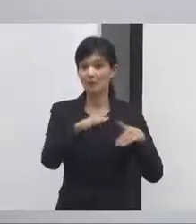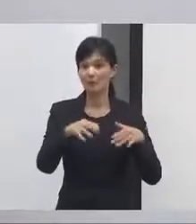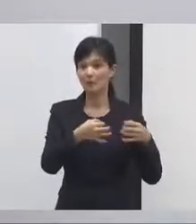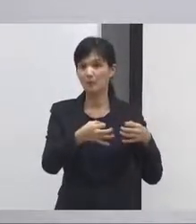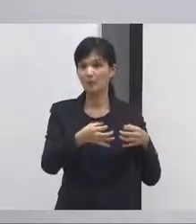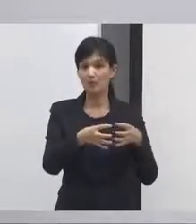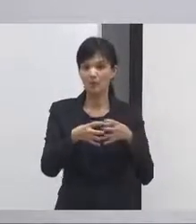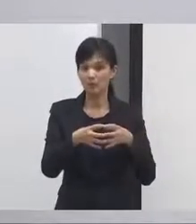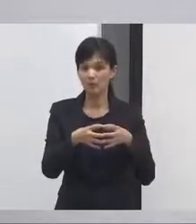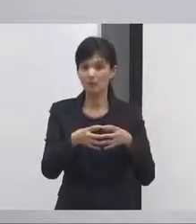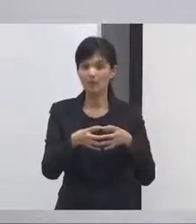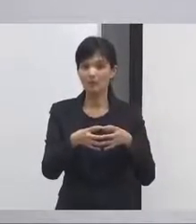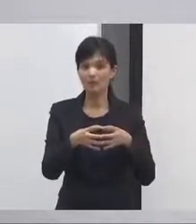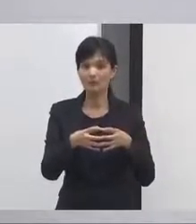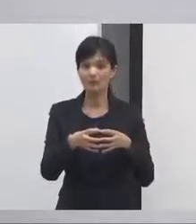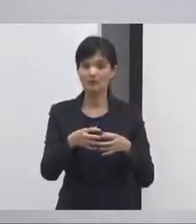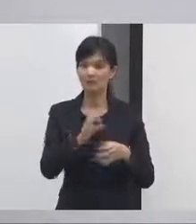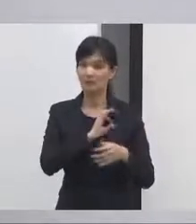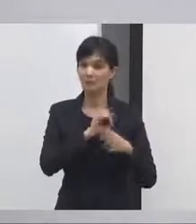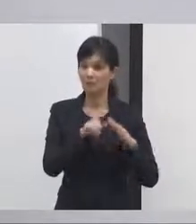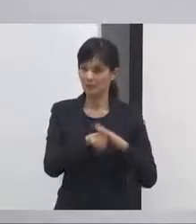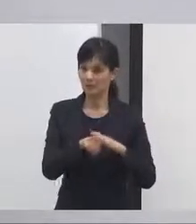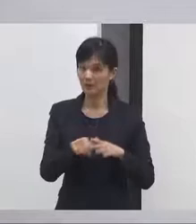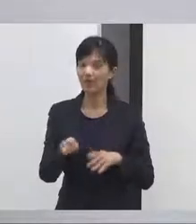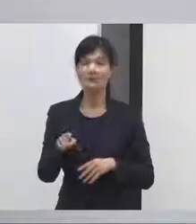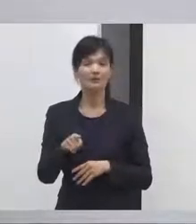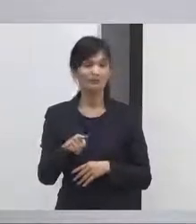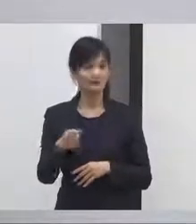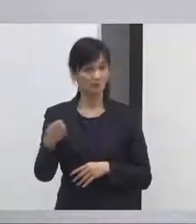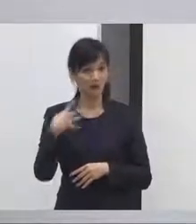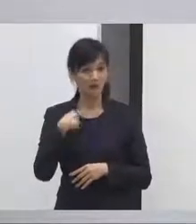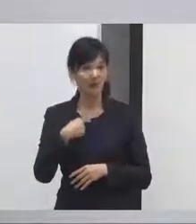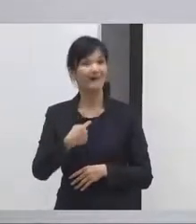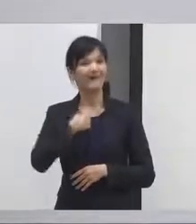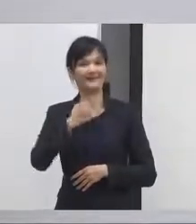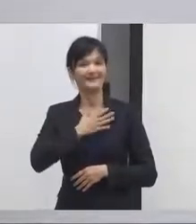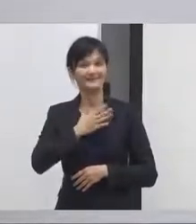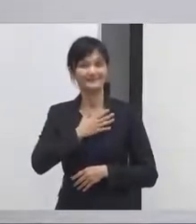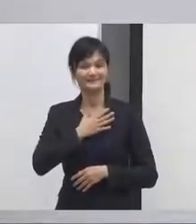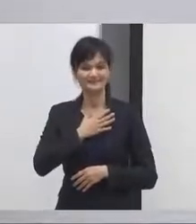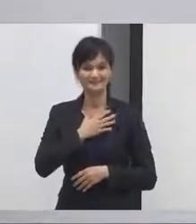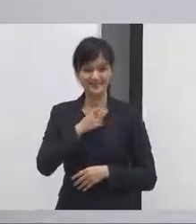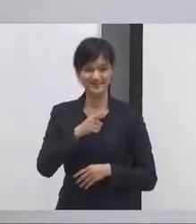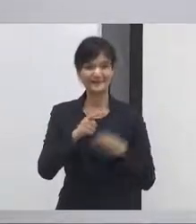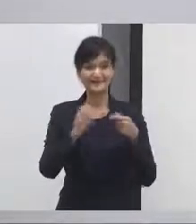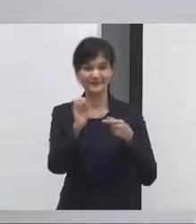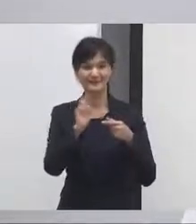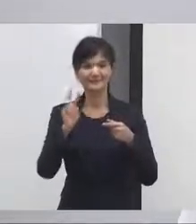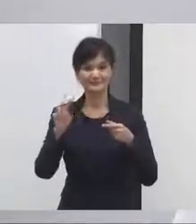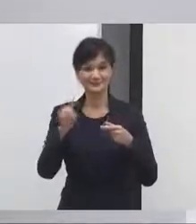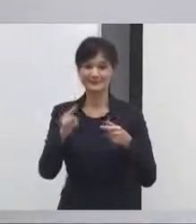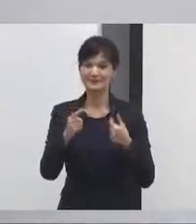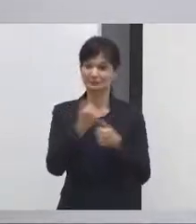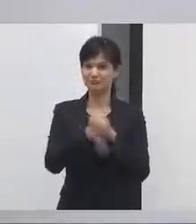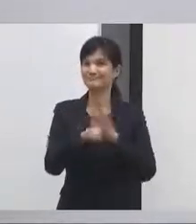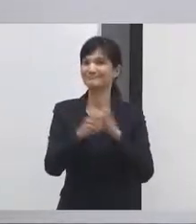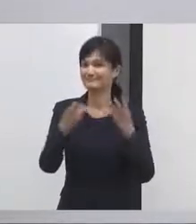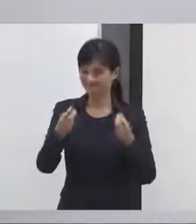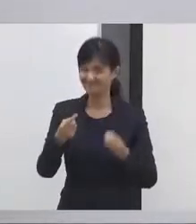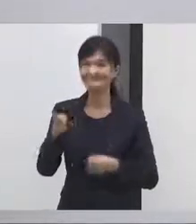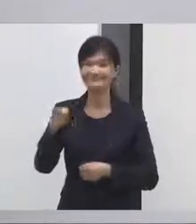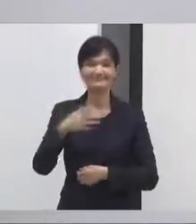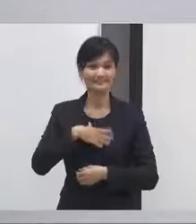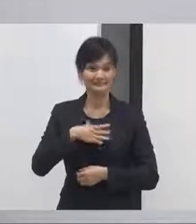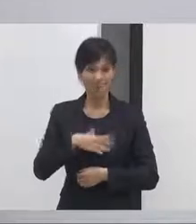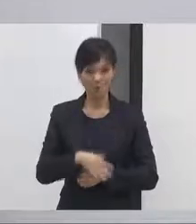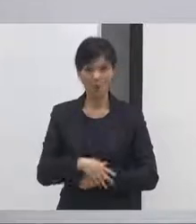表。哇、哦、令我大吃一惊哦，蓝轩姐姐她知道 G0B 没有代表。好，然后